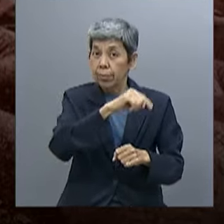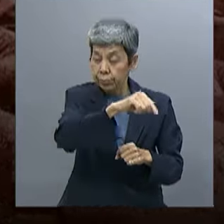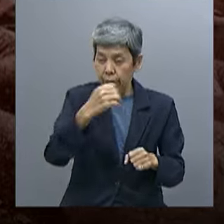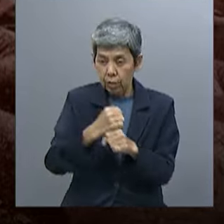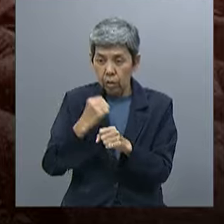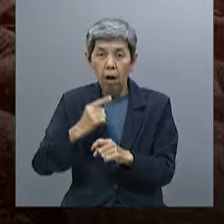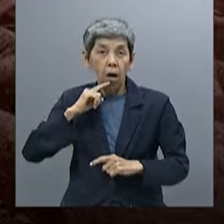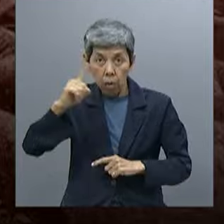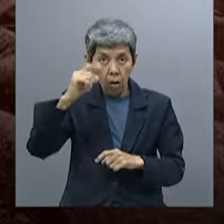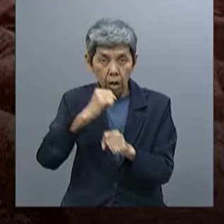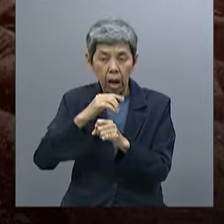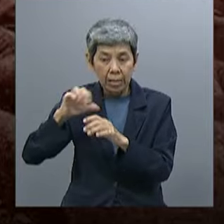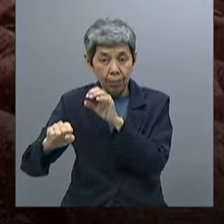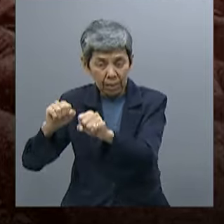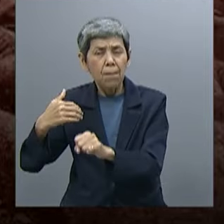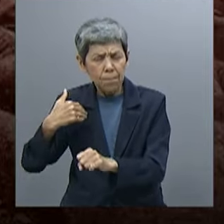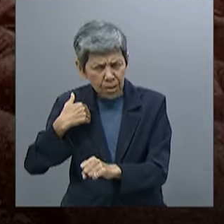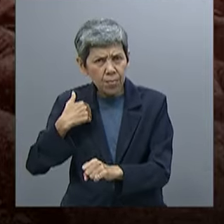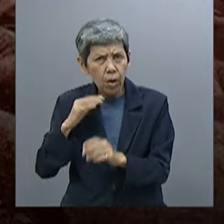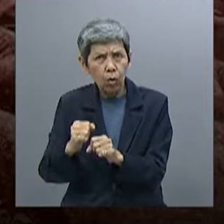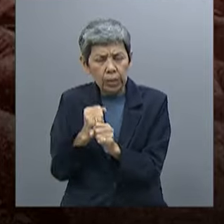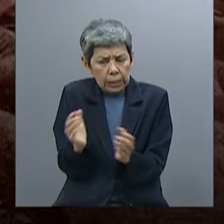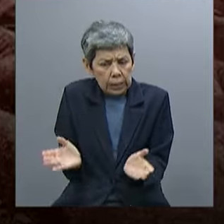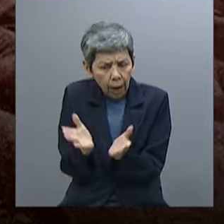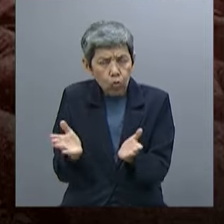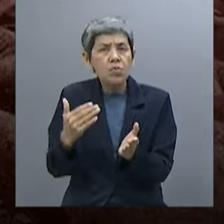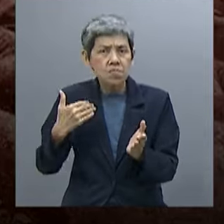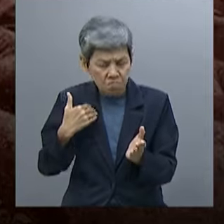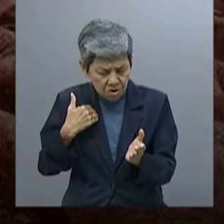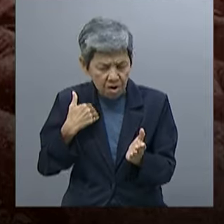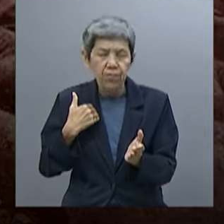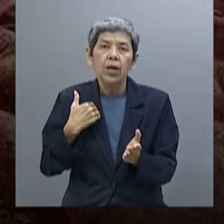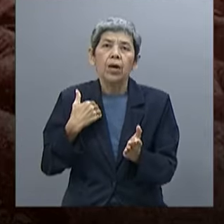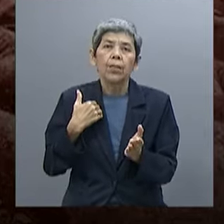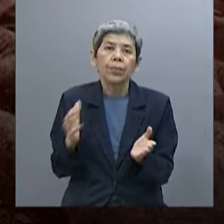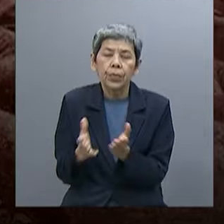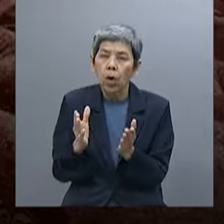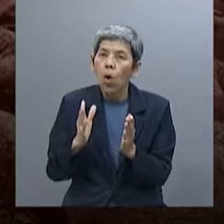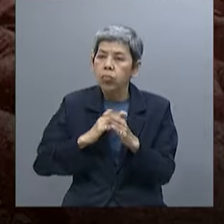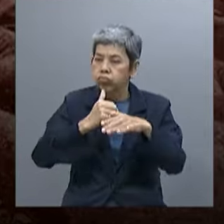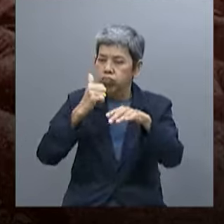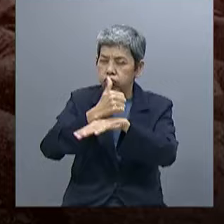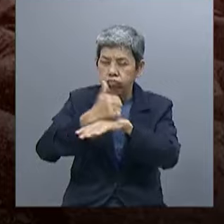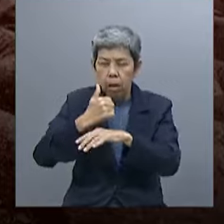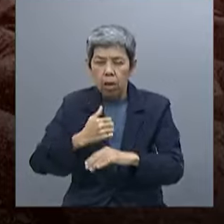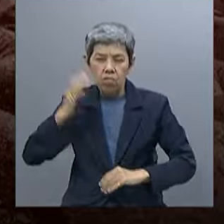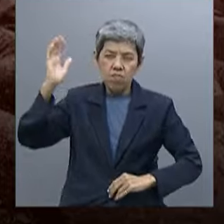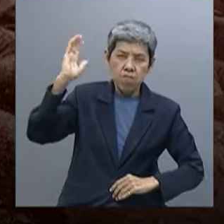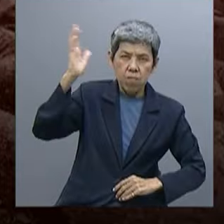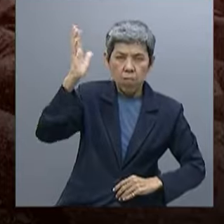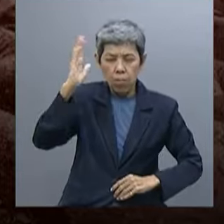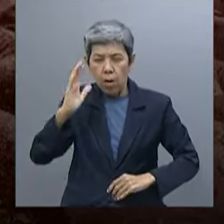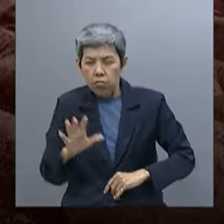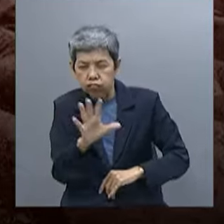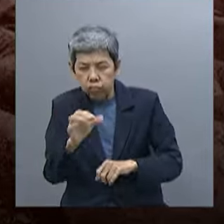ยถูกแจ้งจับไปแล้วก็ยังมีผู้สนับสนุนยังครับยังมีผู้นำทางจิตวิญญาณบางส่วนใน